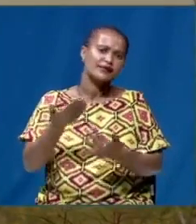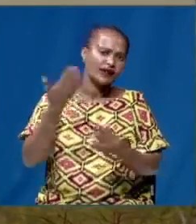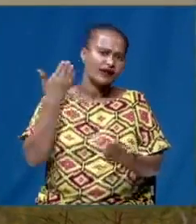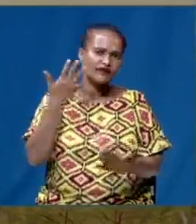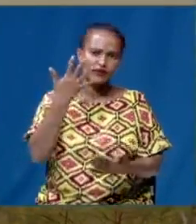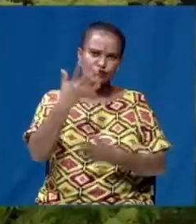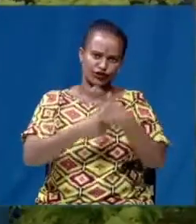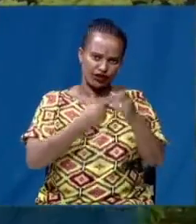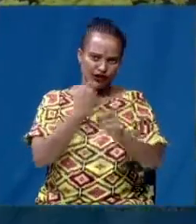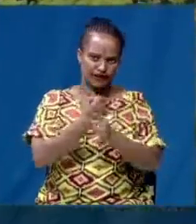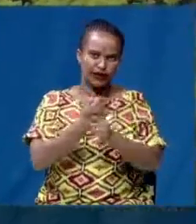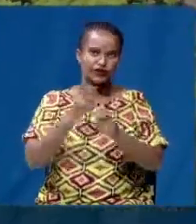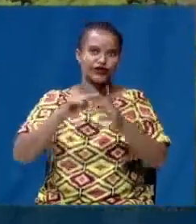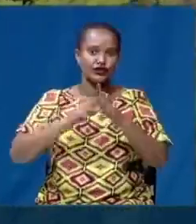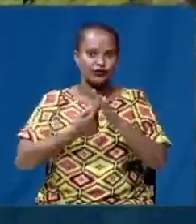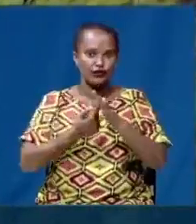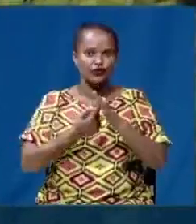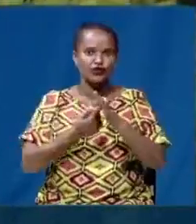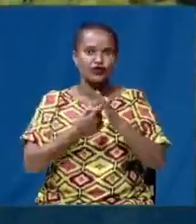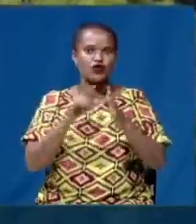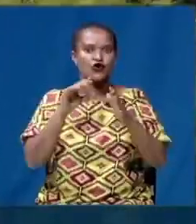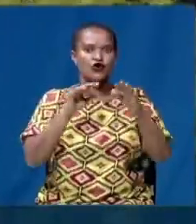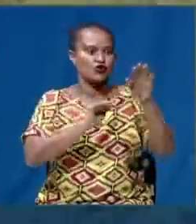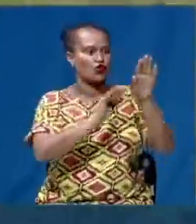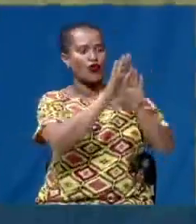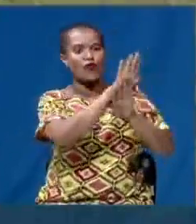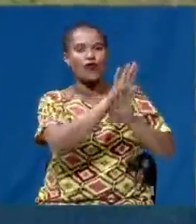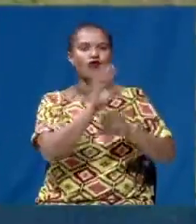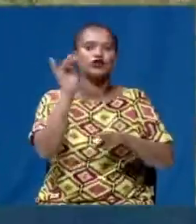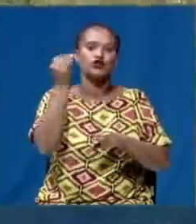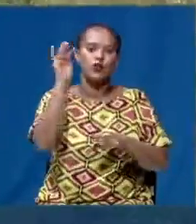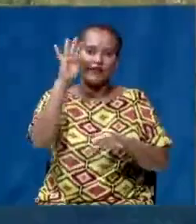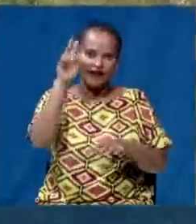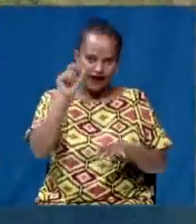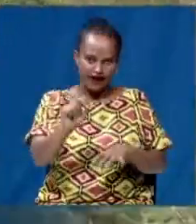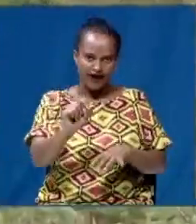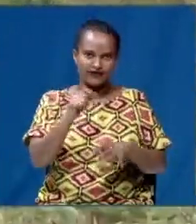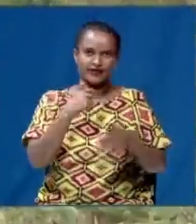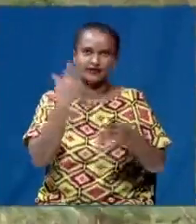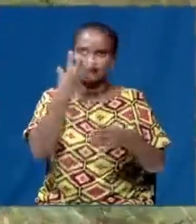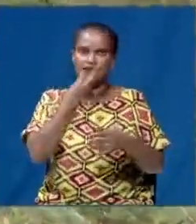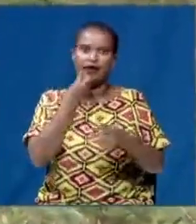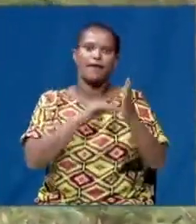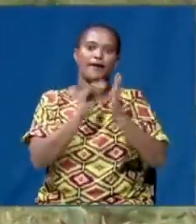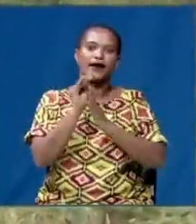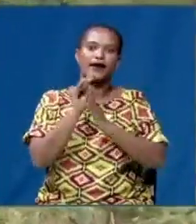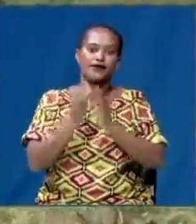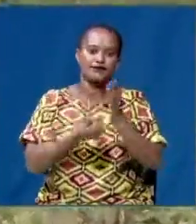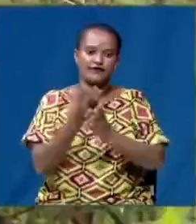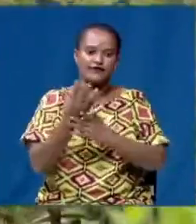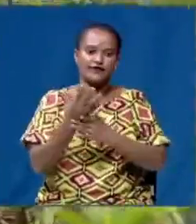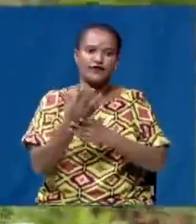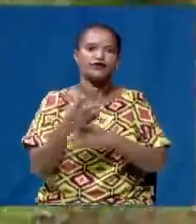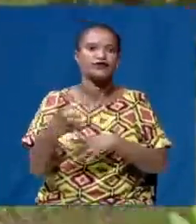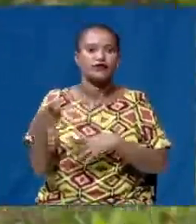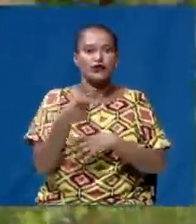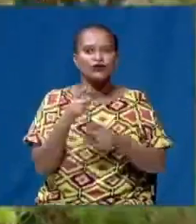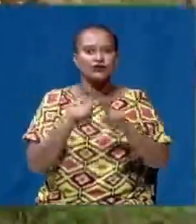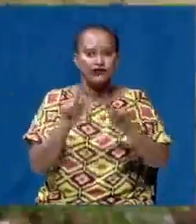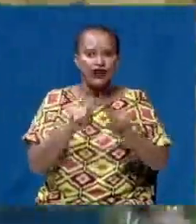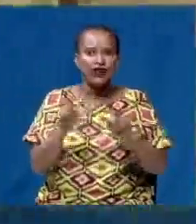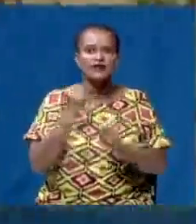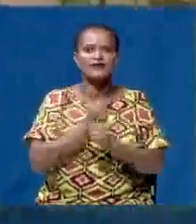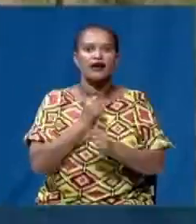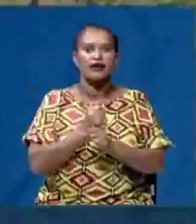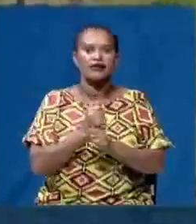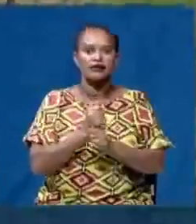ዝሓለፉ 5 ዓመታት ጀሚሩ ጎቦ ጥምዓ ክለምዕን በዚ ኣቢልካ ድማ ፅባቐ መቐለን ፍልፍል እቶትን ንክኸውን ዝተፈላለዩ